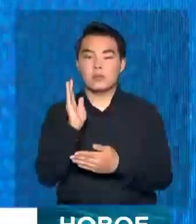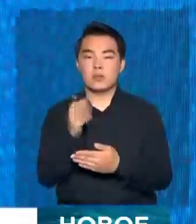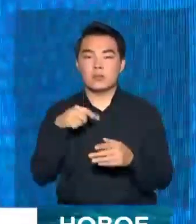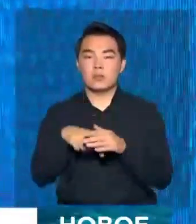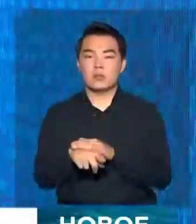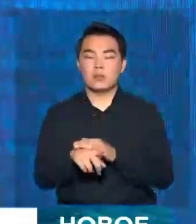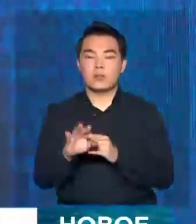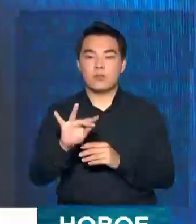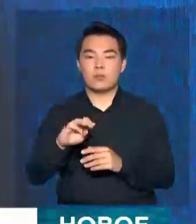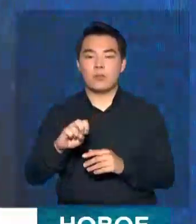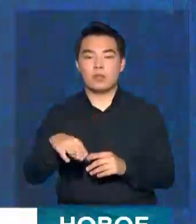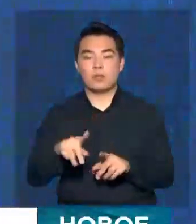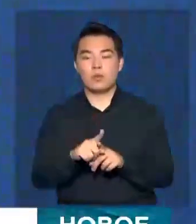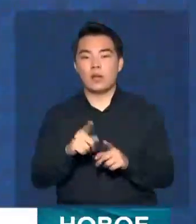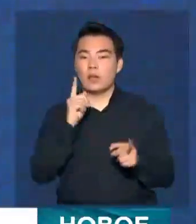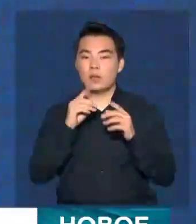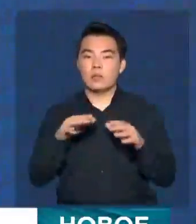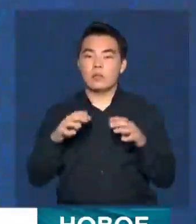формате организации.